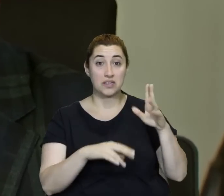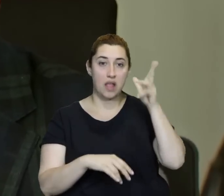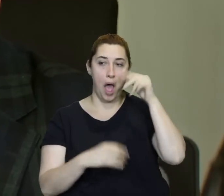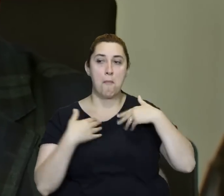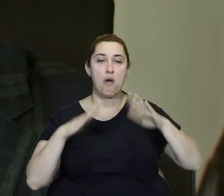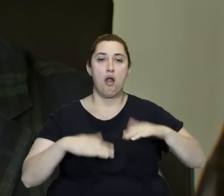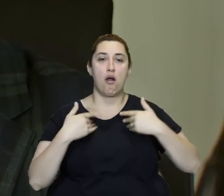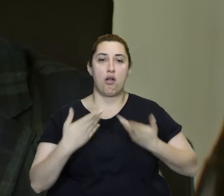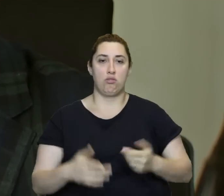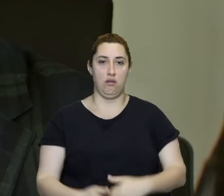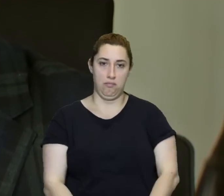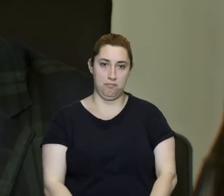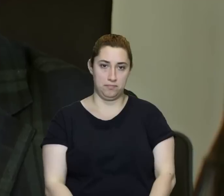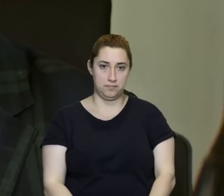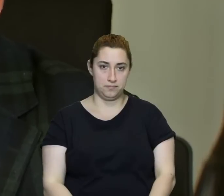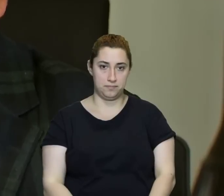Amerika'daydım.